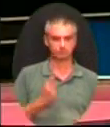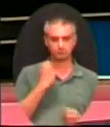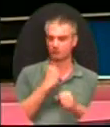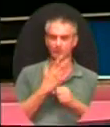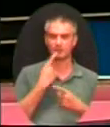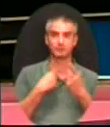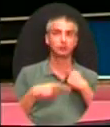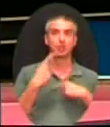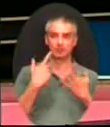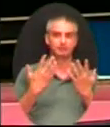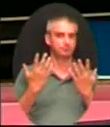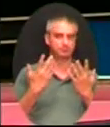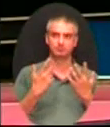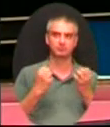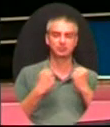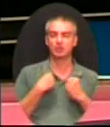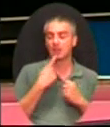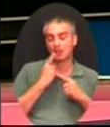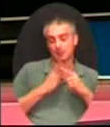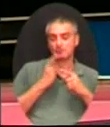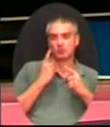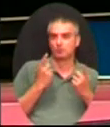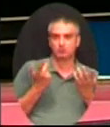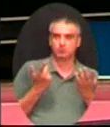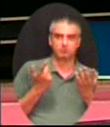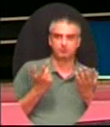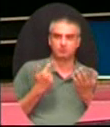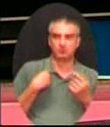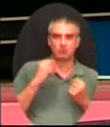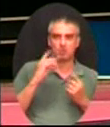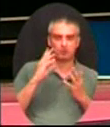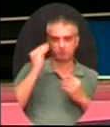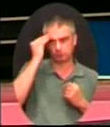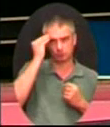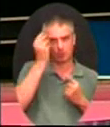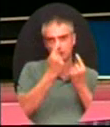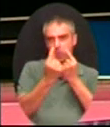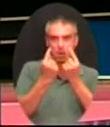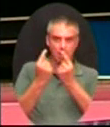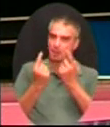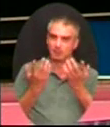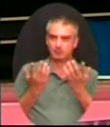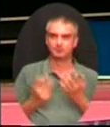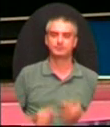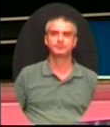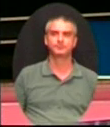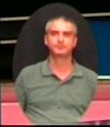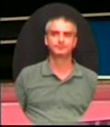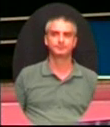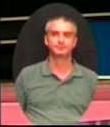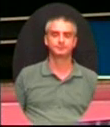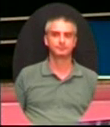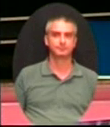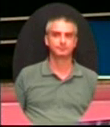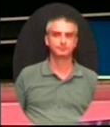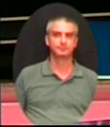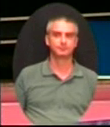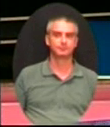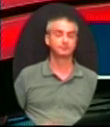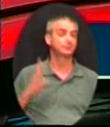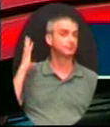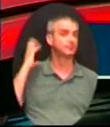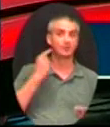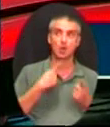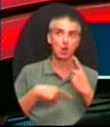שנים, לפחות ממה שאני, כן. קשה לי לומר במדויק, כי באמת אני לא, כרגע לא זוכרת לשלוף את הזמן שהם עובדים. אבל וכל